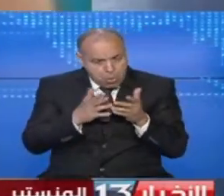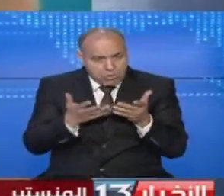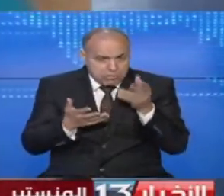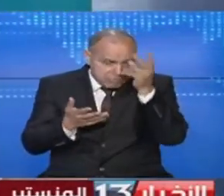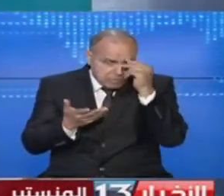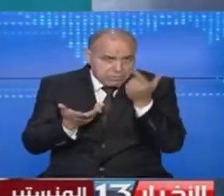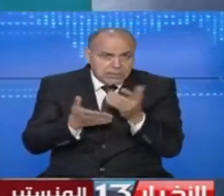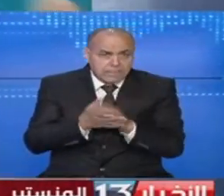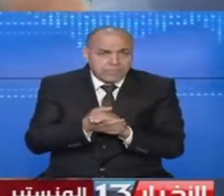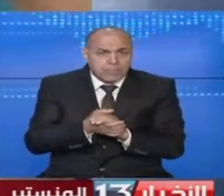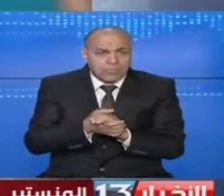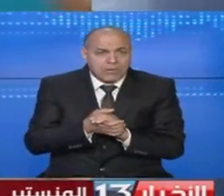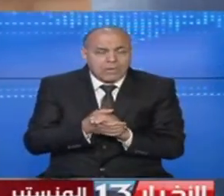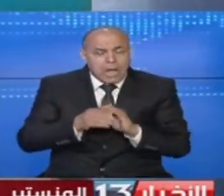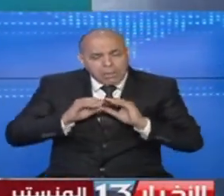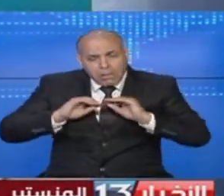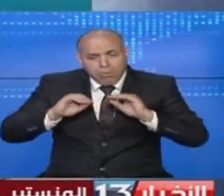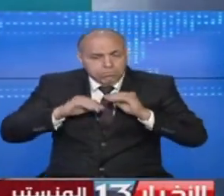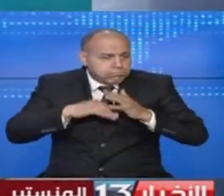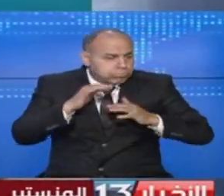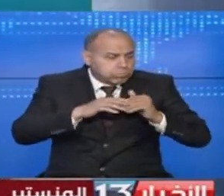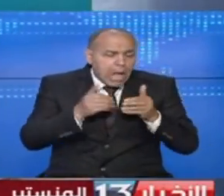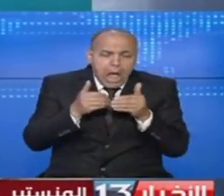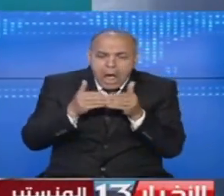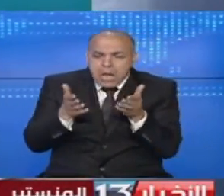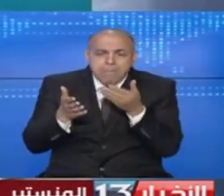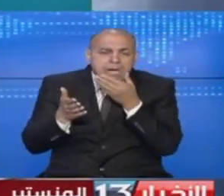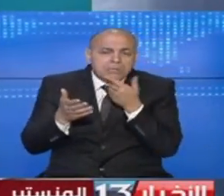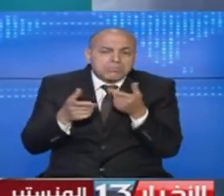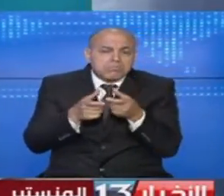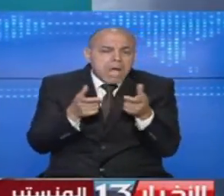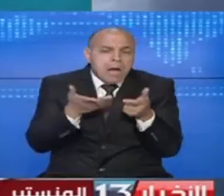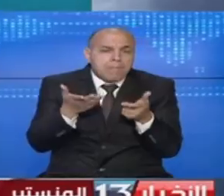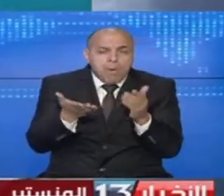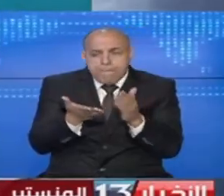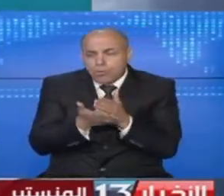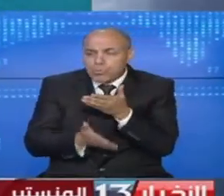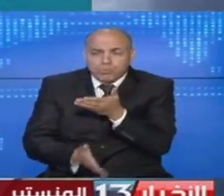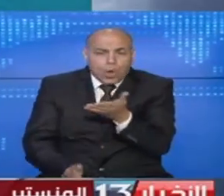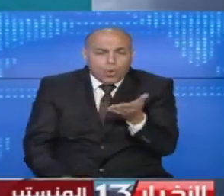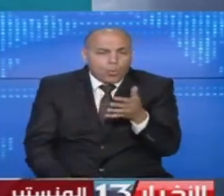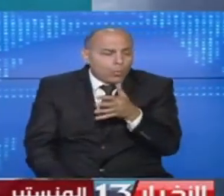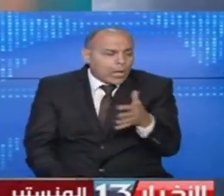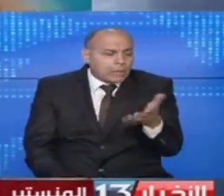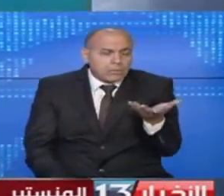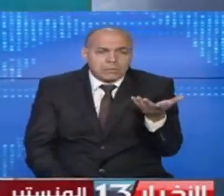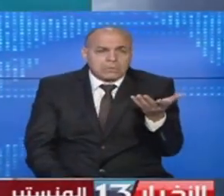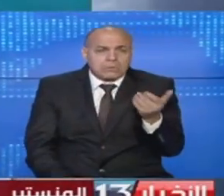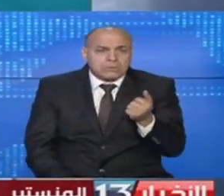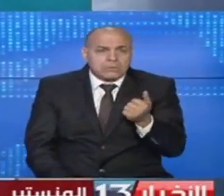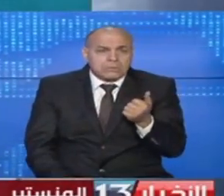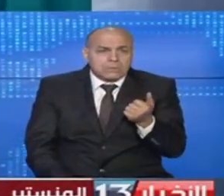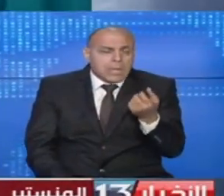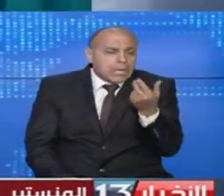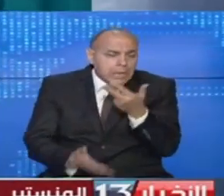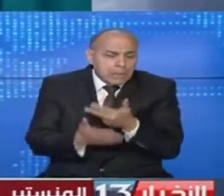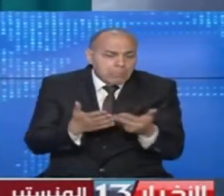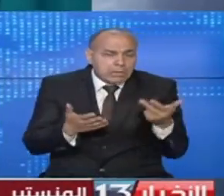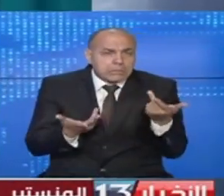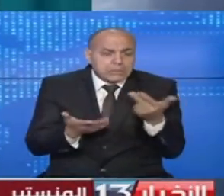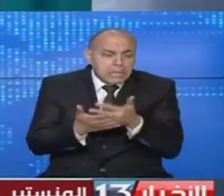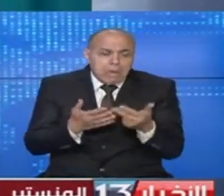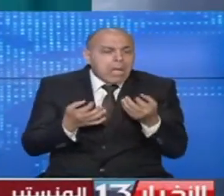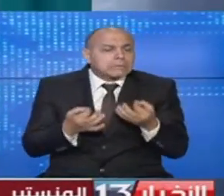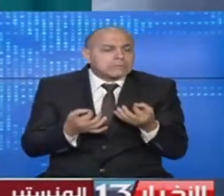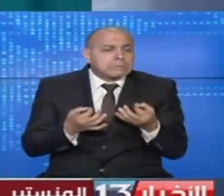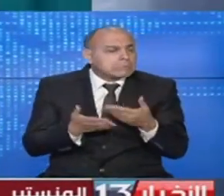وفهمتني، ومشاو عملوا تكوين وكل شيء باش يحلوا مثلا باش يعملوا مشروع، فهمتني؟ مشروع مام عطيه 3 ملايين، شنو